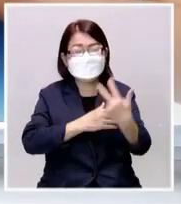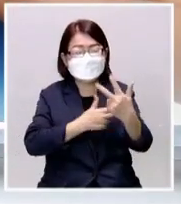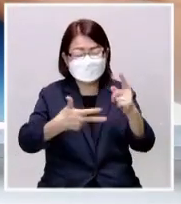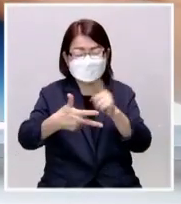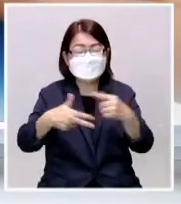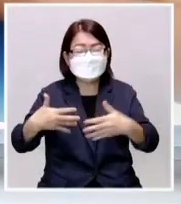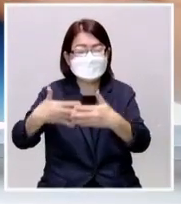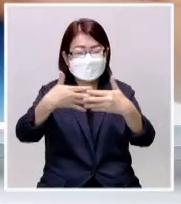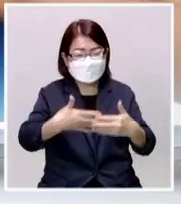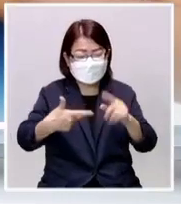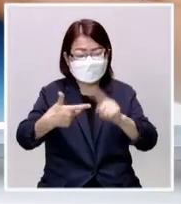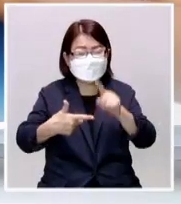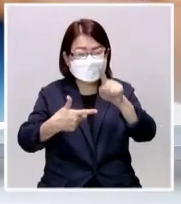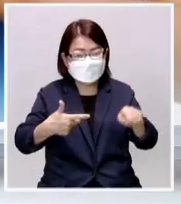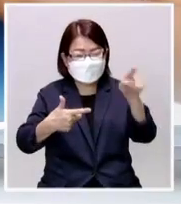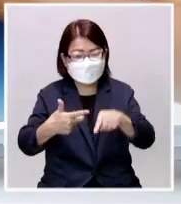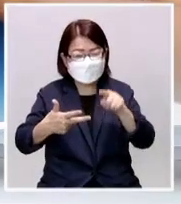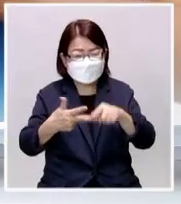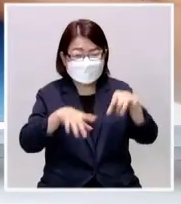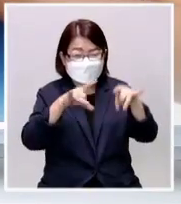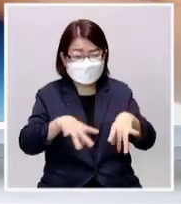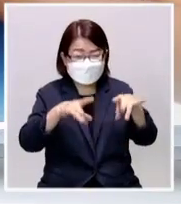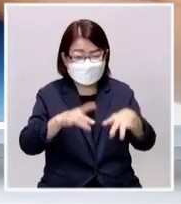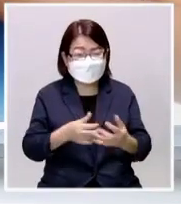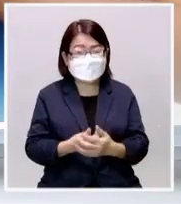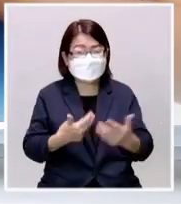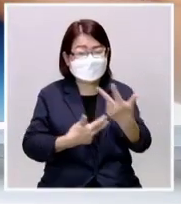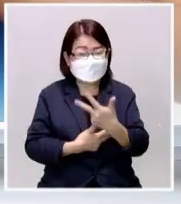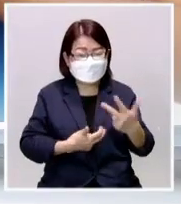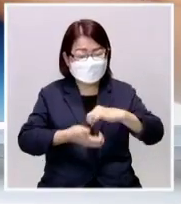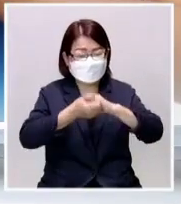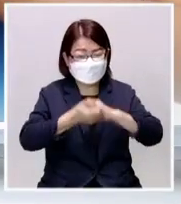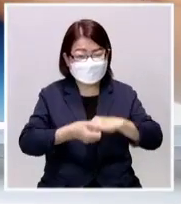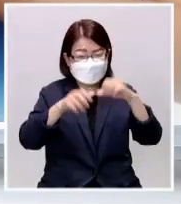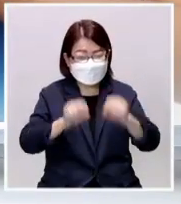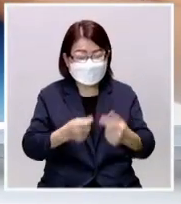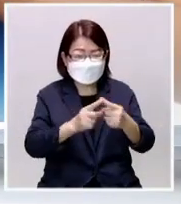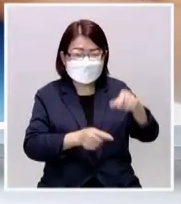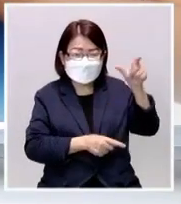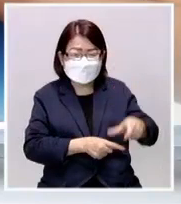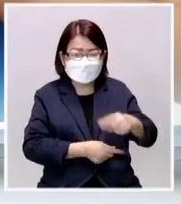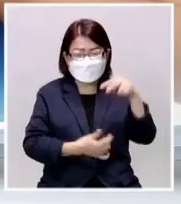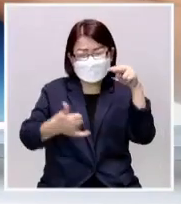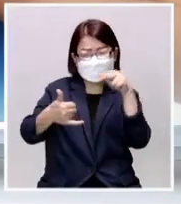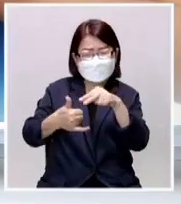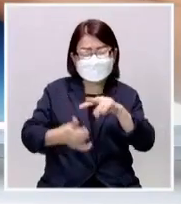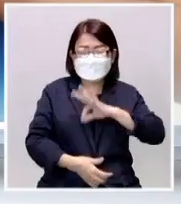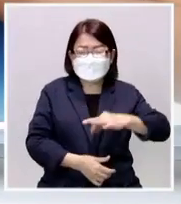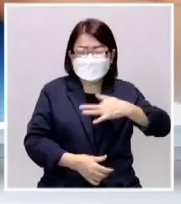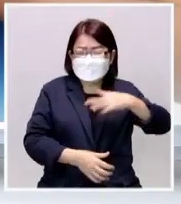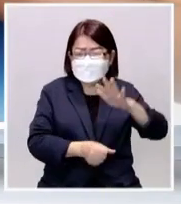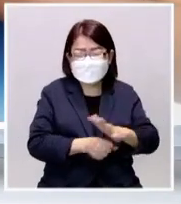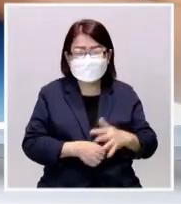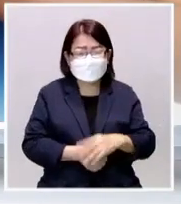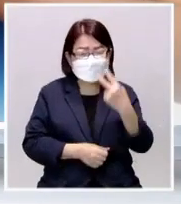า สหรฐชษอจากแล้วกออสเวลีาแต่ปรากฏวาคามรมมตรนี้ทำให้ฝรรังเศษไม่พอใจอย่างมากแล้วกถูกมองว่